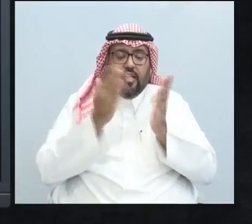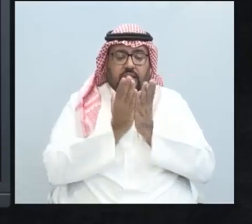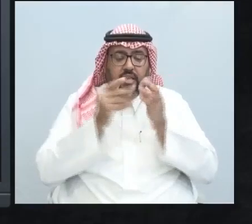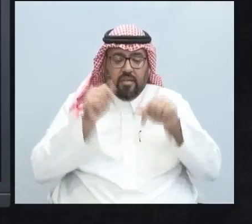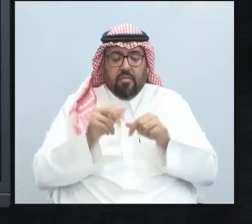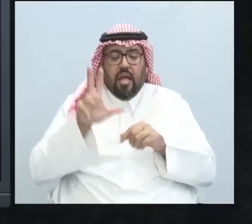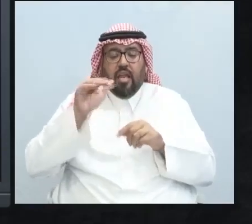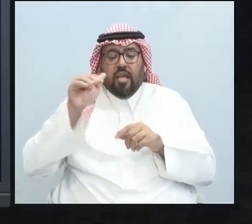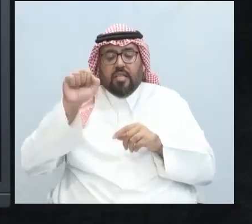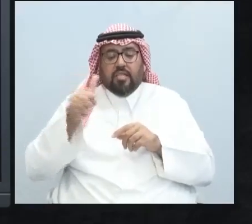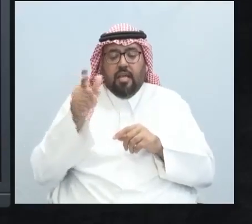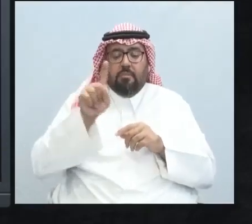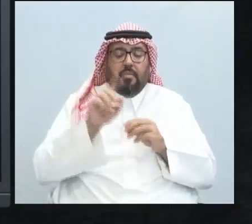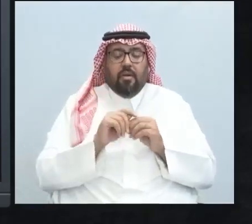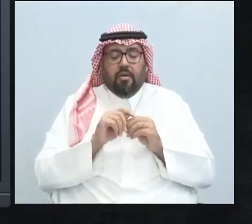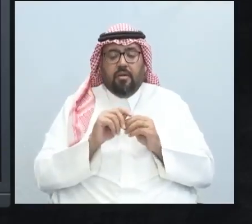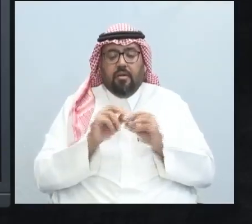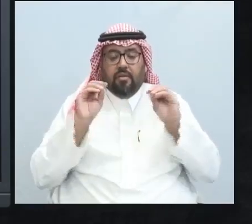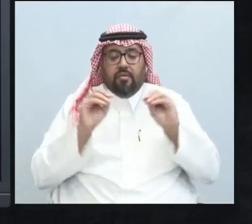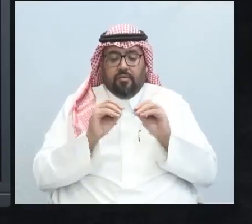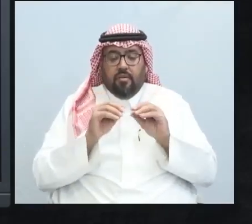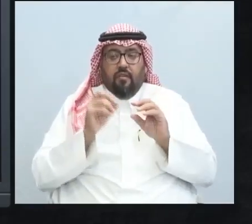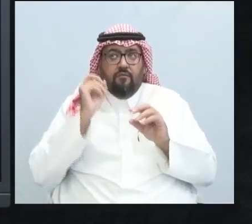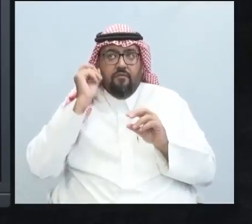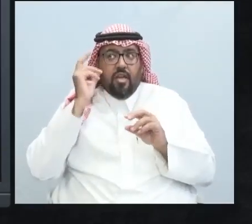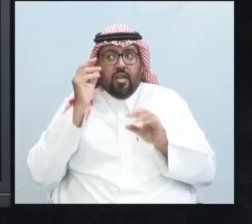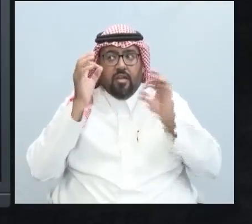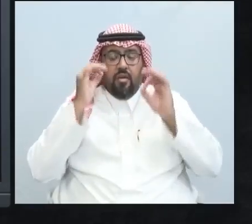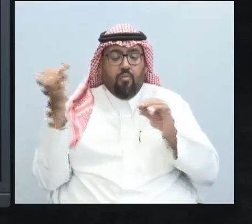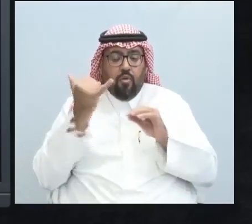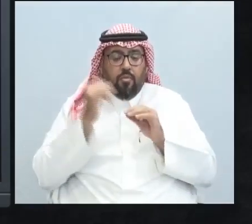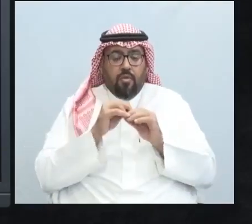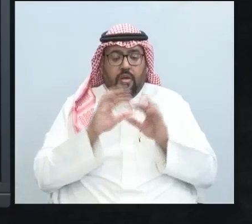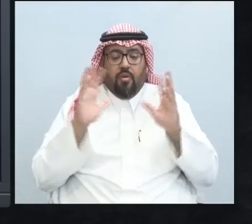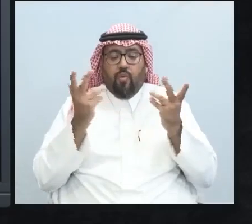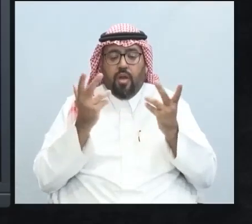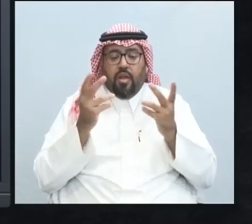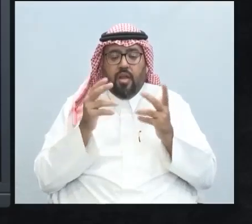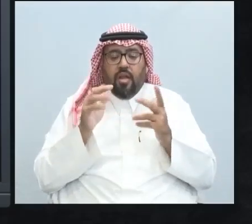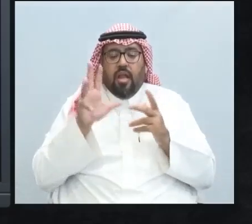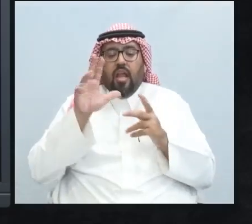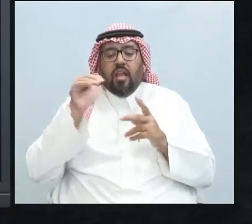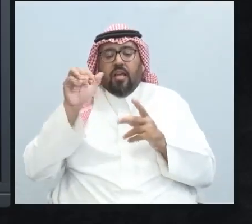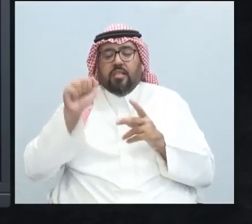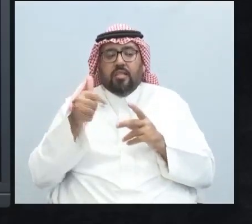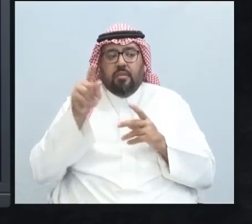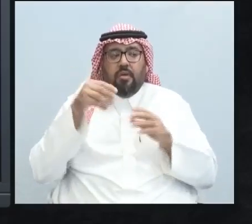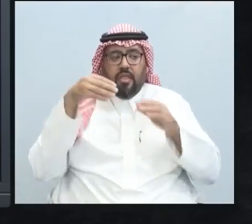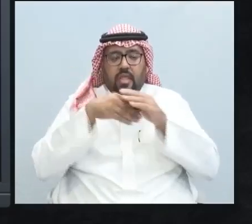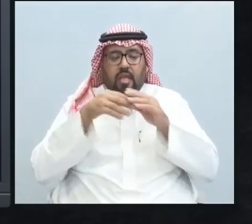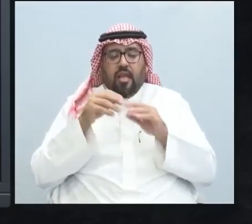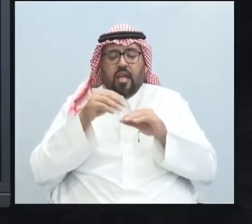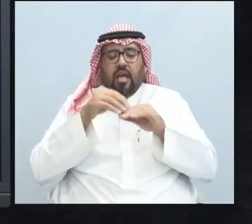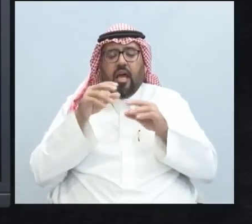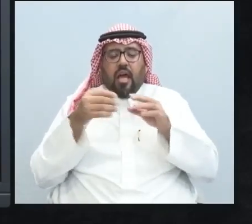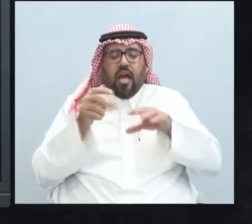درس الاخصاب في درس الاخصاب لدينا فكره رئيسه مهمه اين يتم الاخصاب يتم الاخصاب داخل قناه